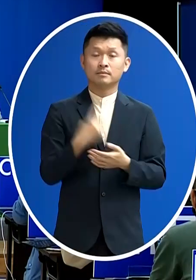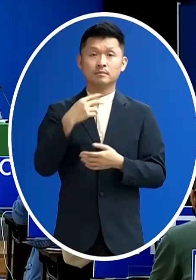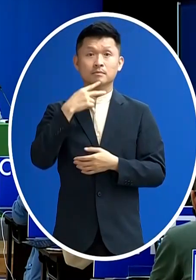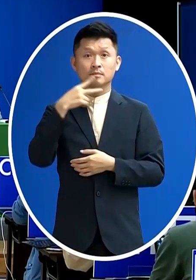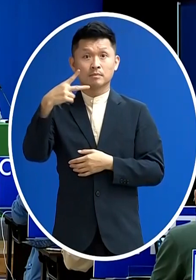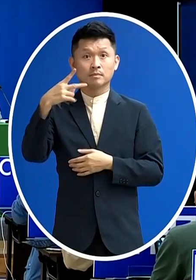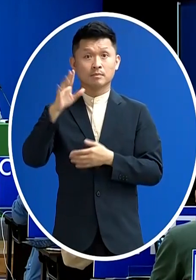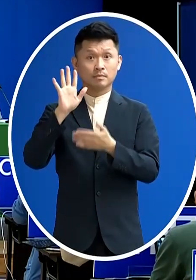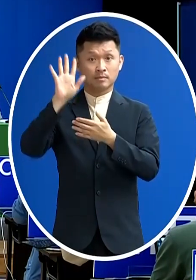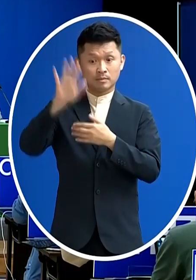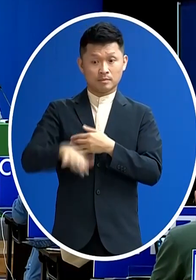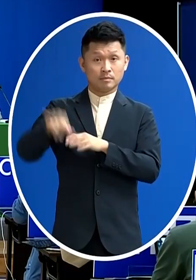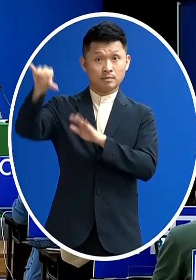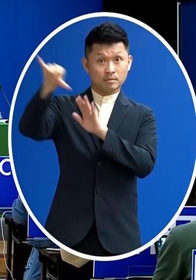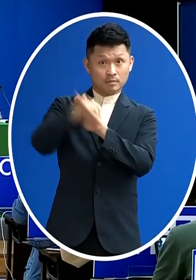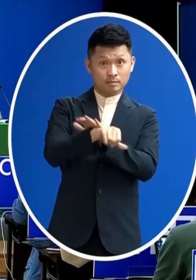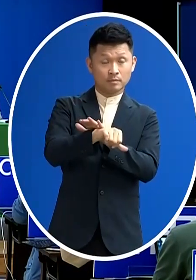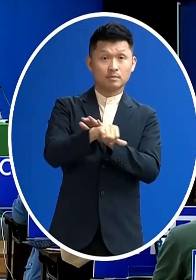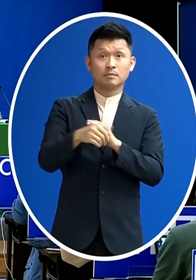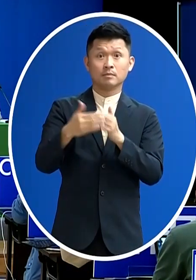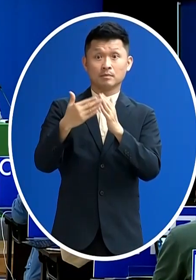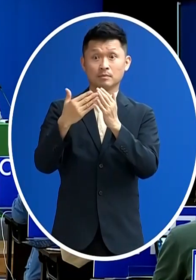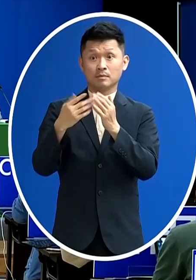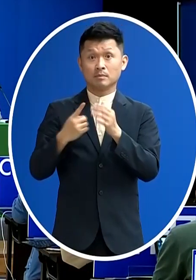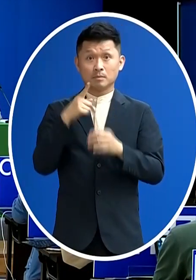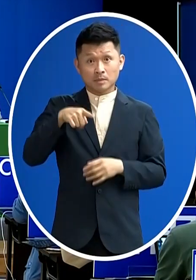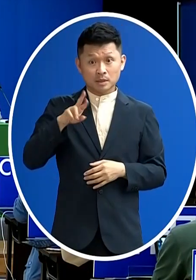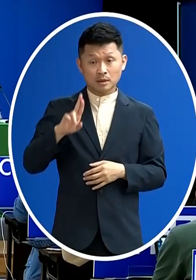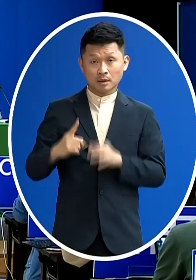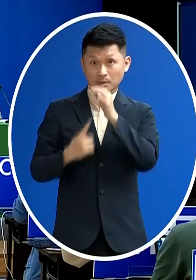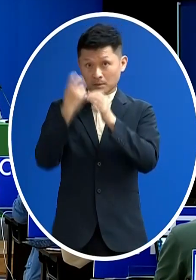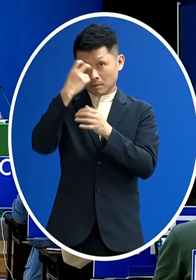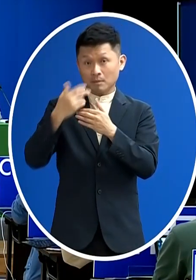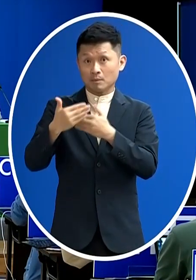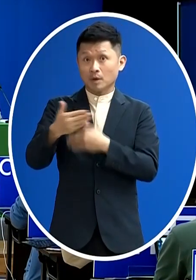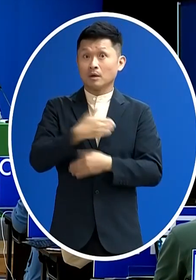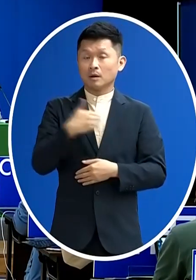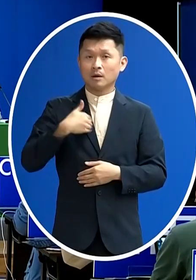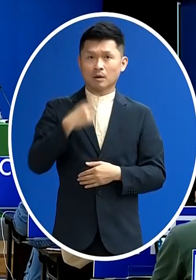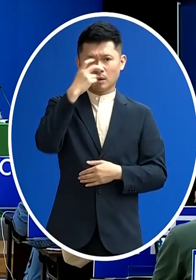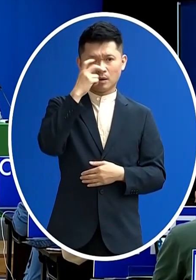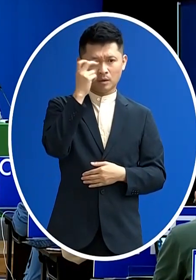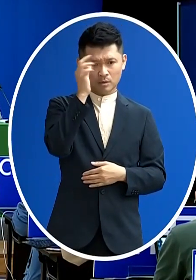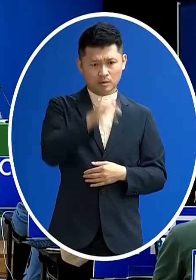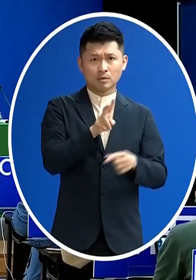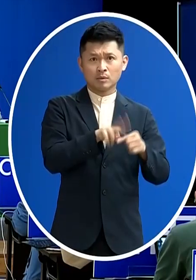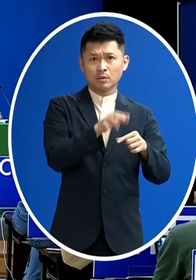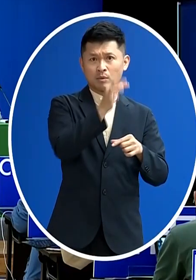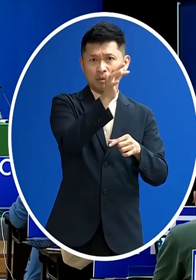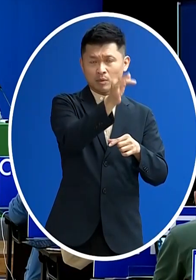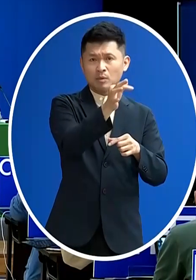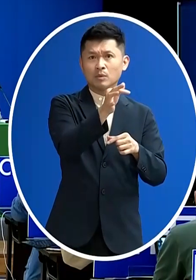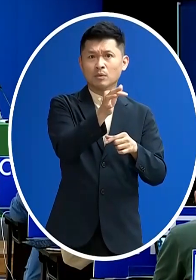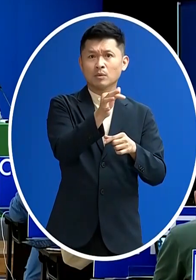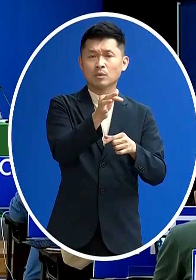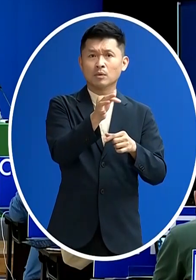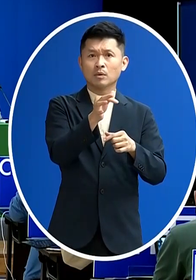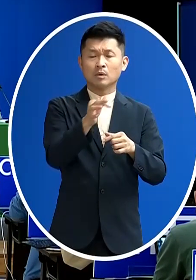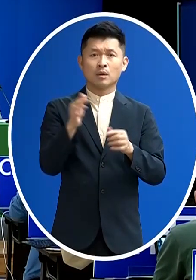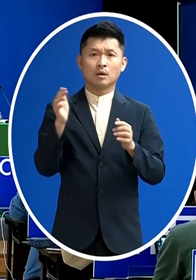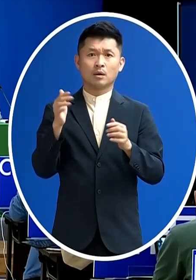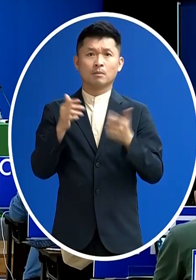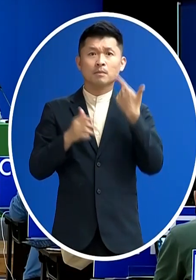幼童需要做 PCR 才能解隔，但快筛阴性的家长们还是必须陪同前往高风险的医院。这问题